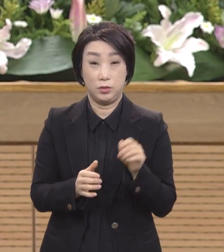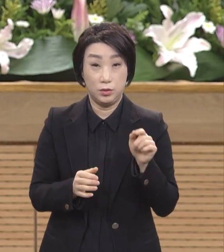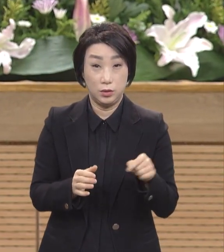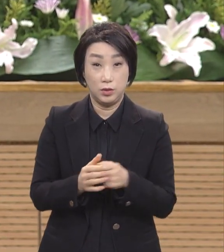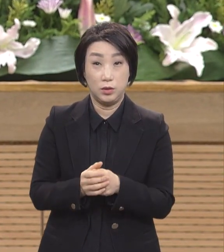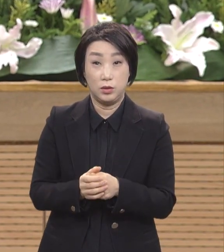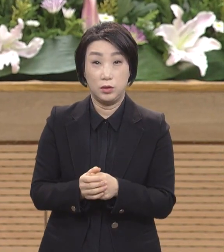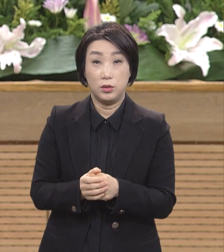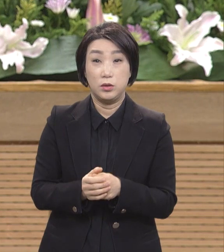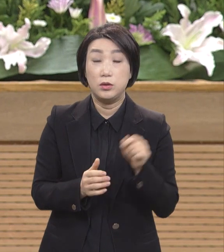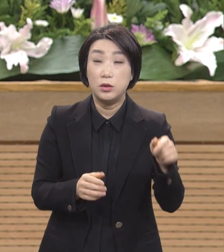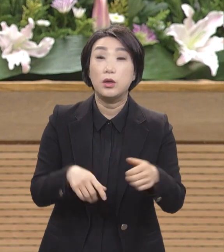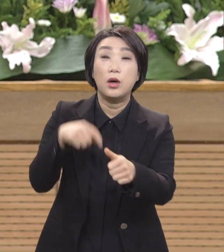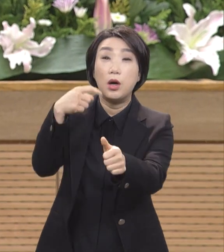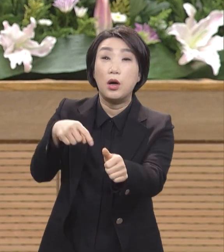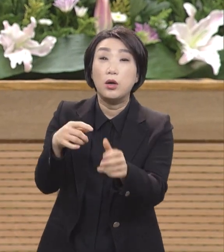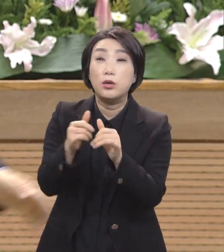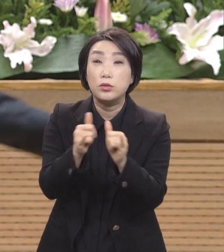가르치려는 사람들이